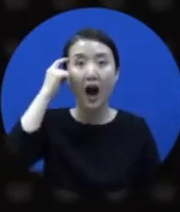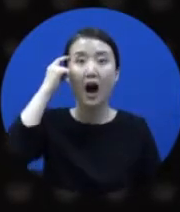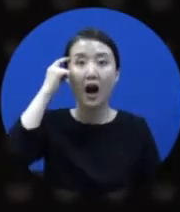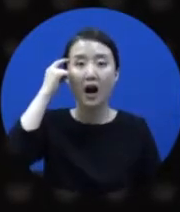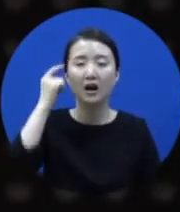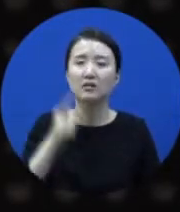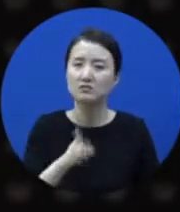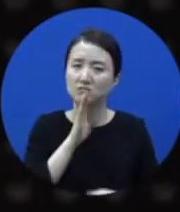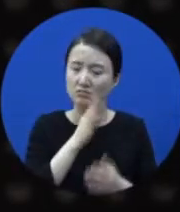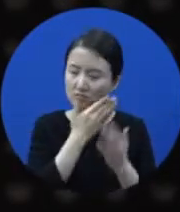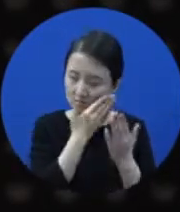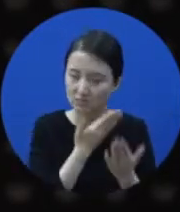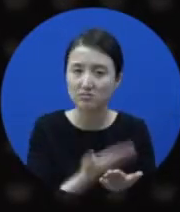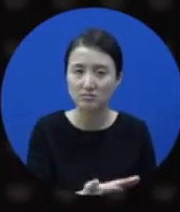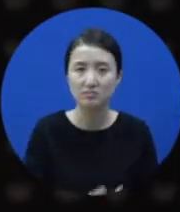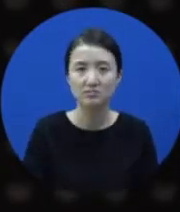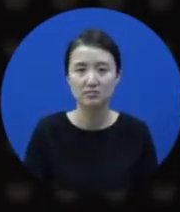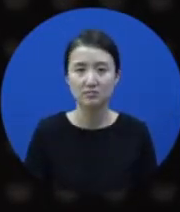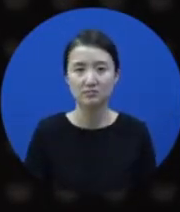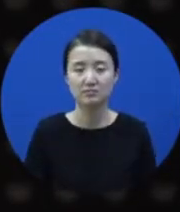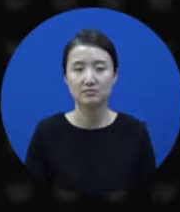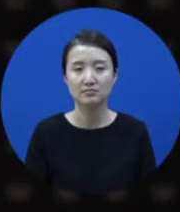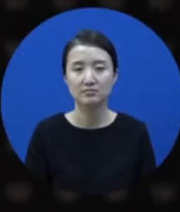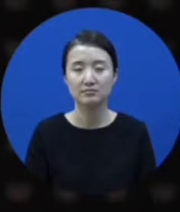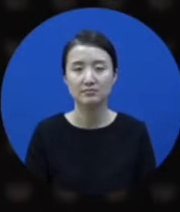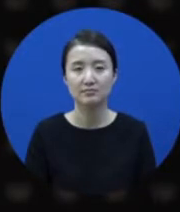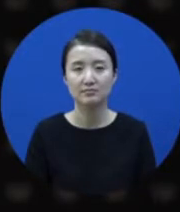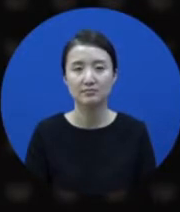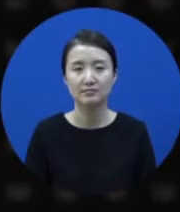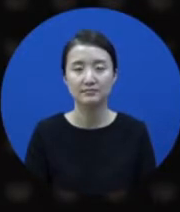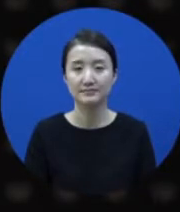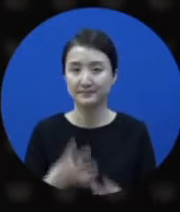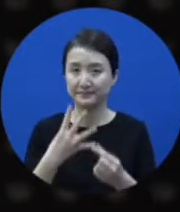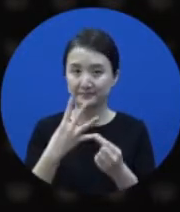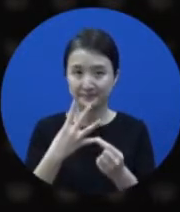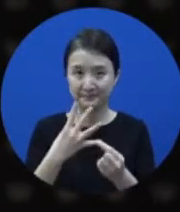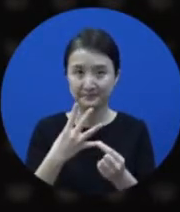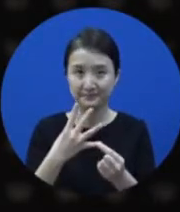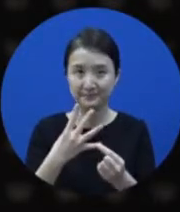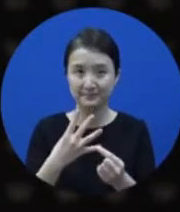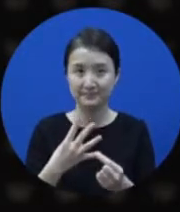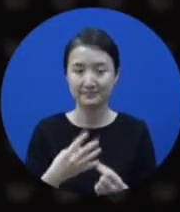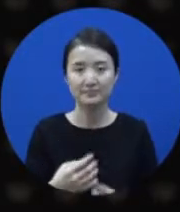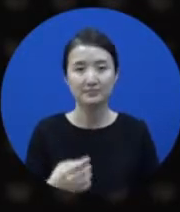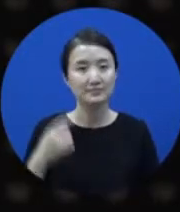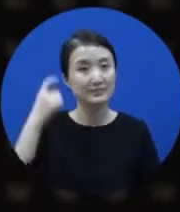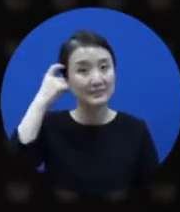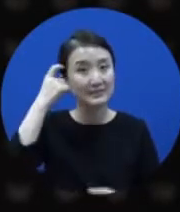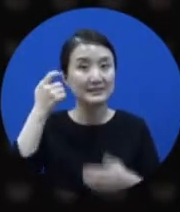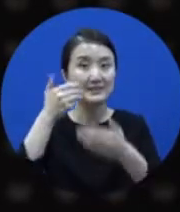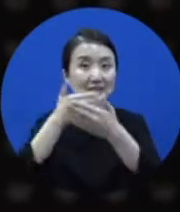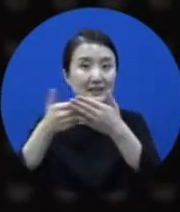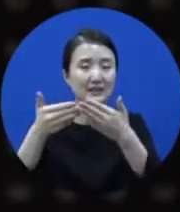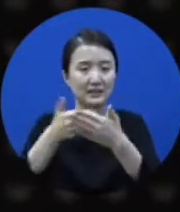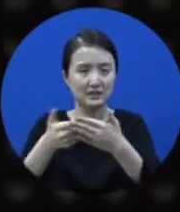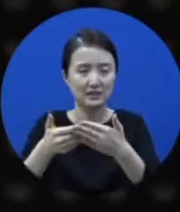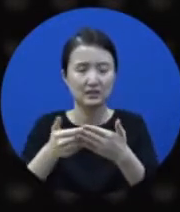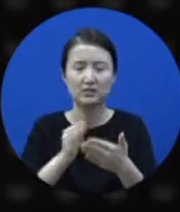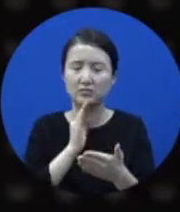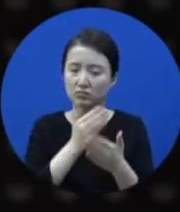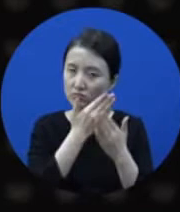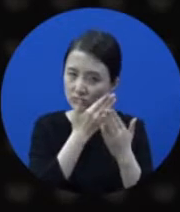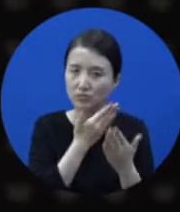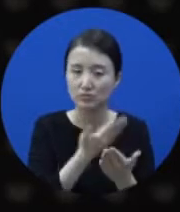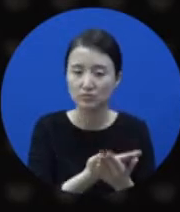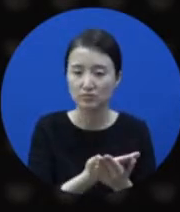남게 이야기하느냐가 정말 중요합니다. 그래서 자, 네 번째는요. 상상 그 이상으로 해야 되는데 상상하게 말하라.